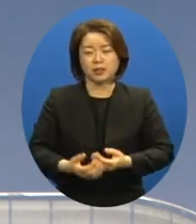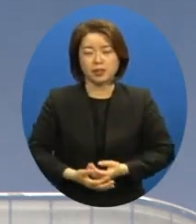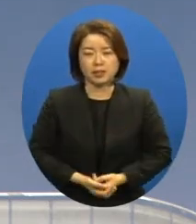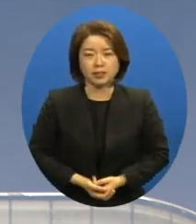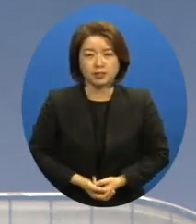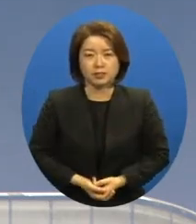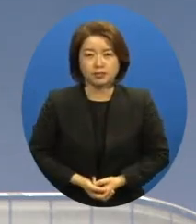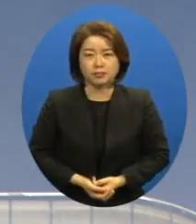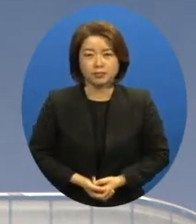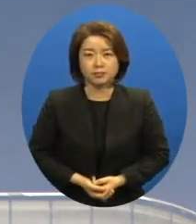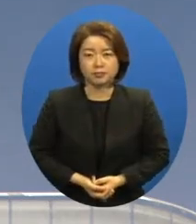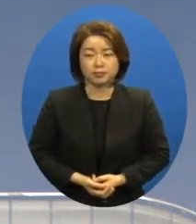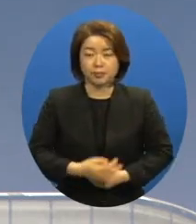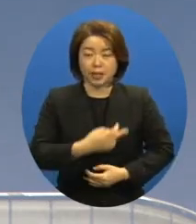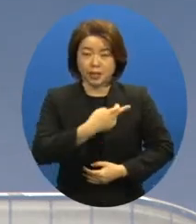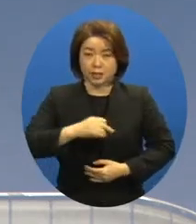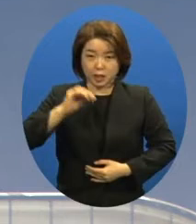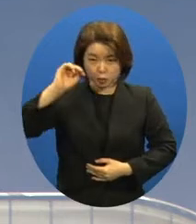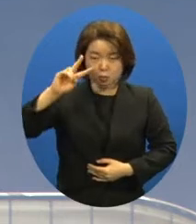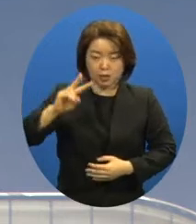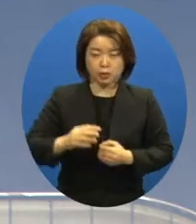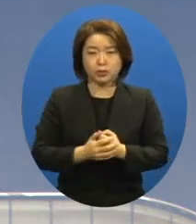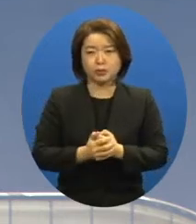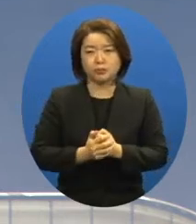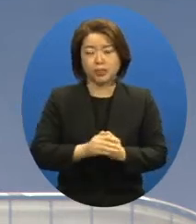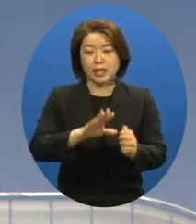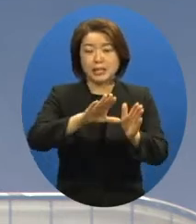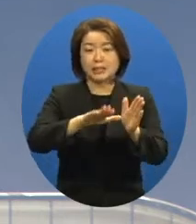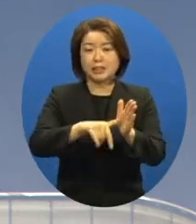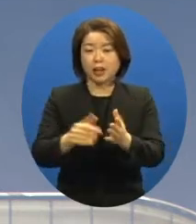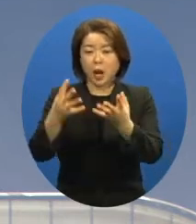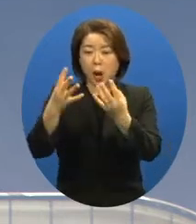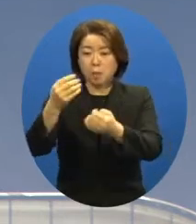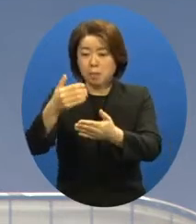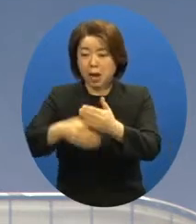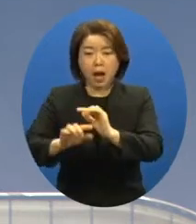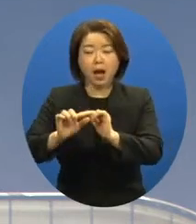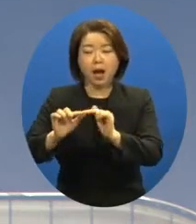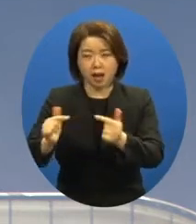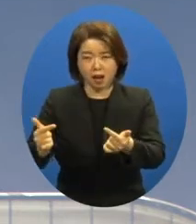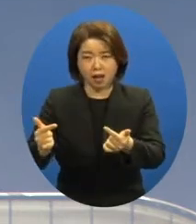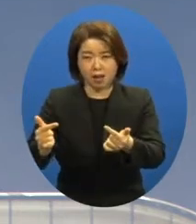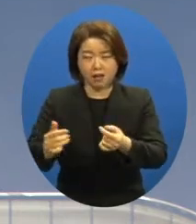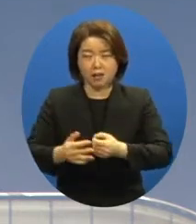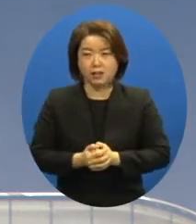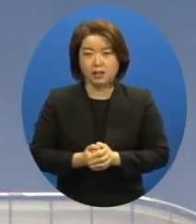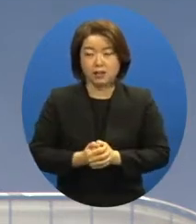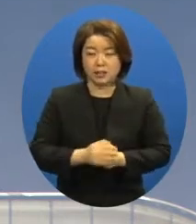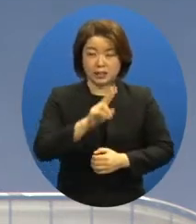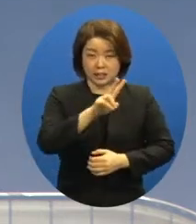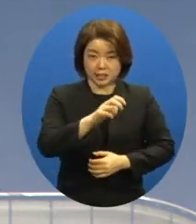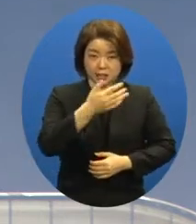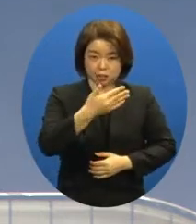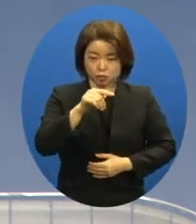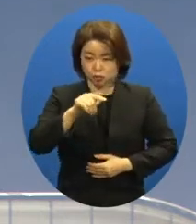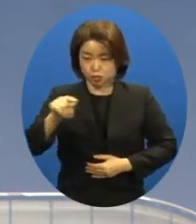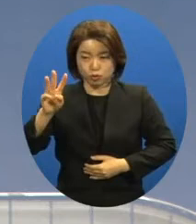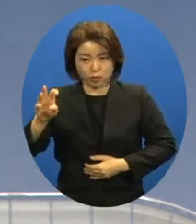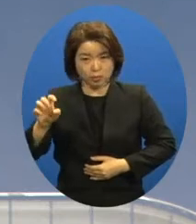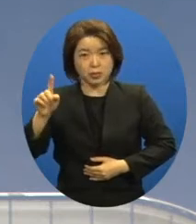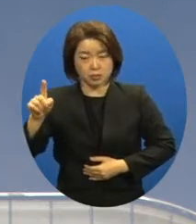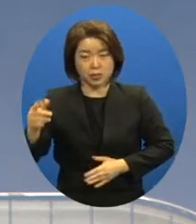것입니다. 사도 바울은 때가 얼마 남지 않았으니 그러면서 29절부터